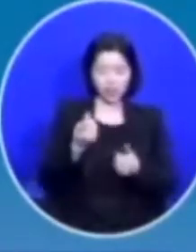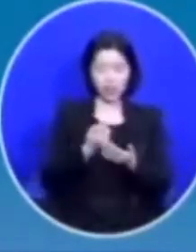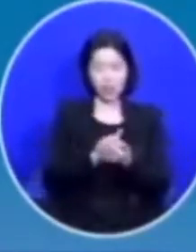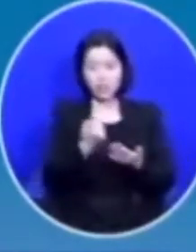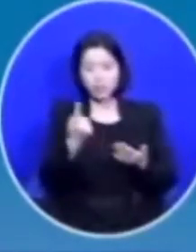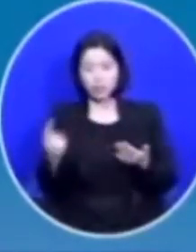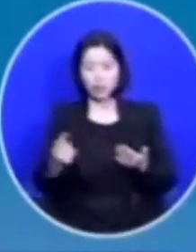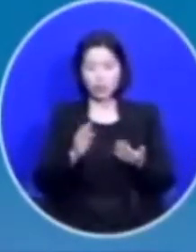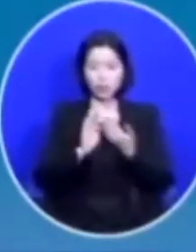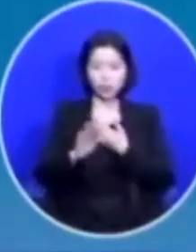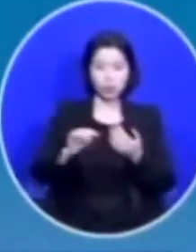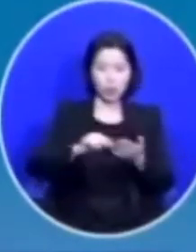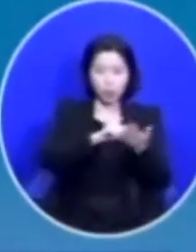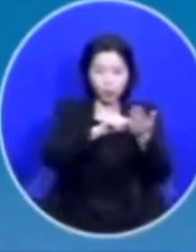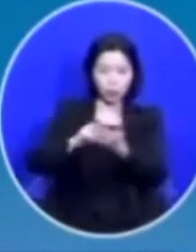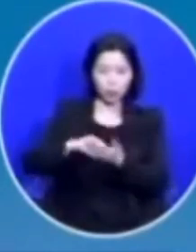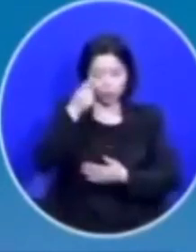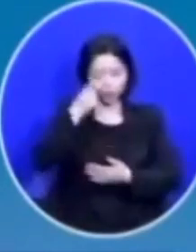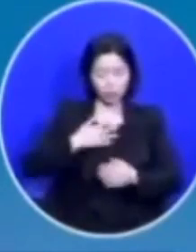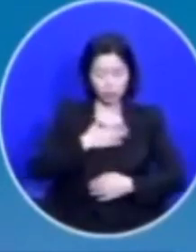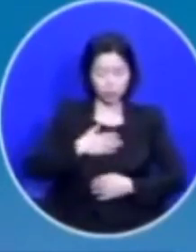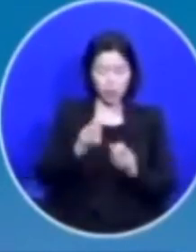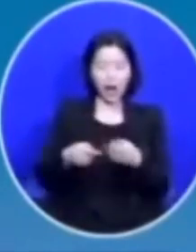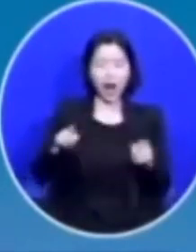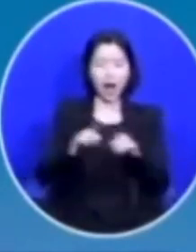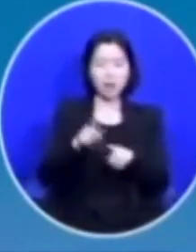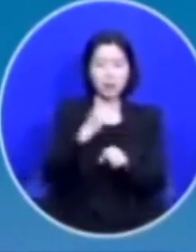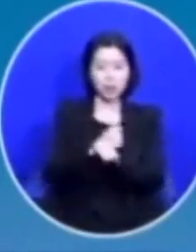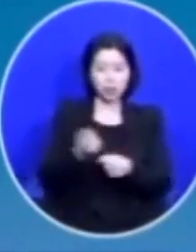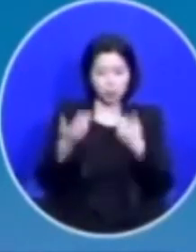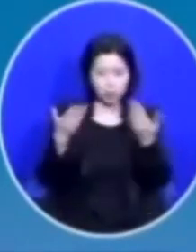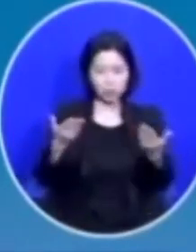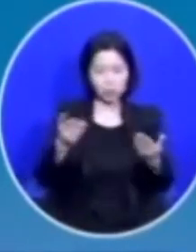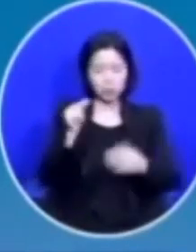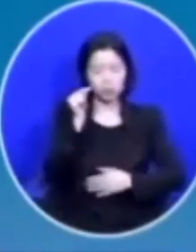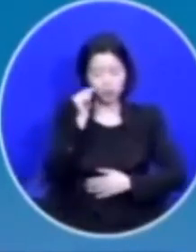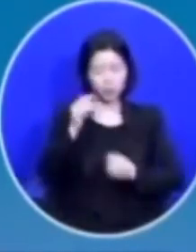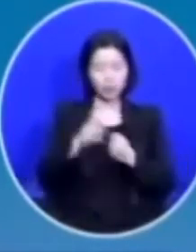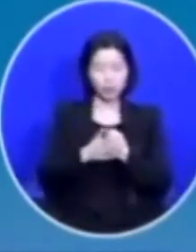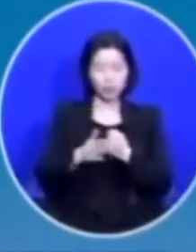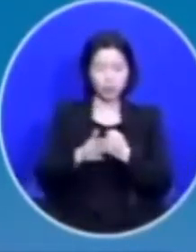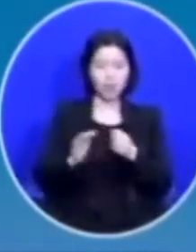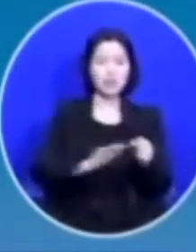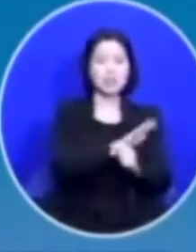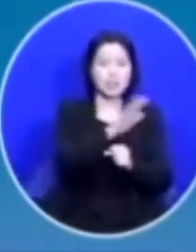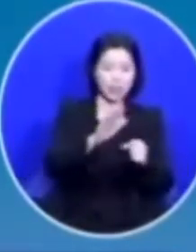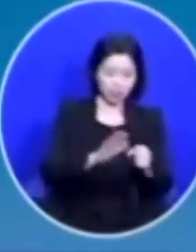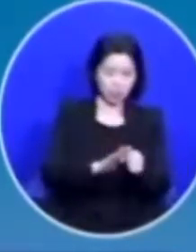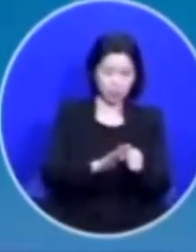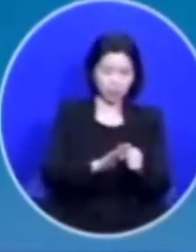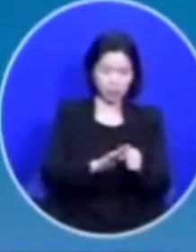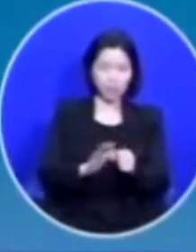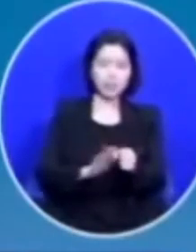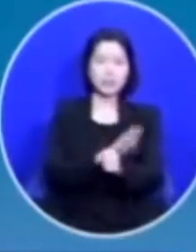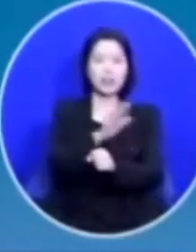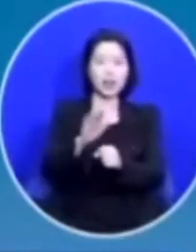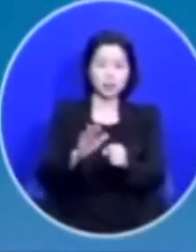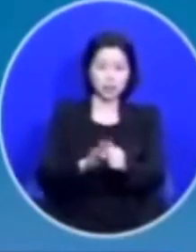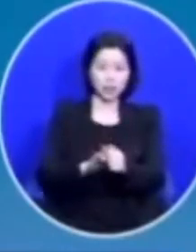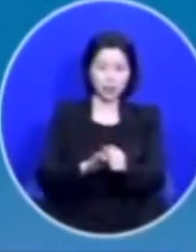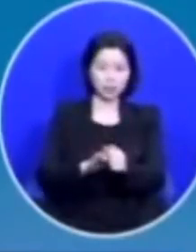당신의 외로움과 슬픔을 함께 해주지 못할 것이라서 사랑합니다 사랑합니다